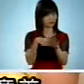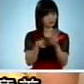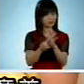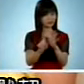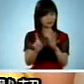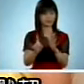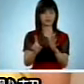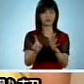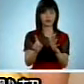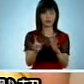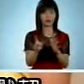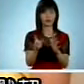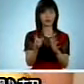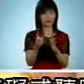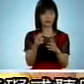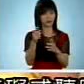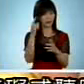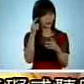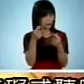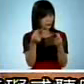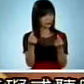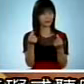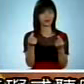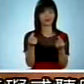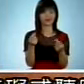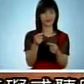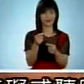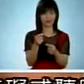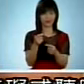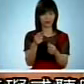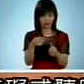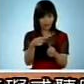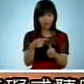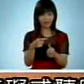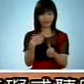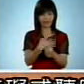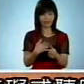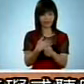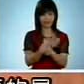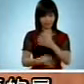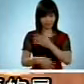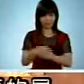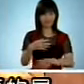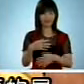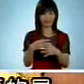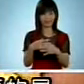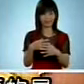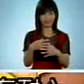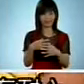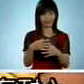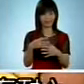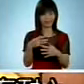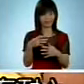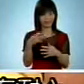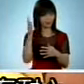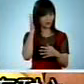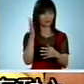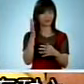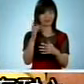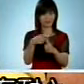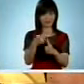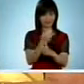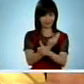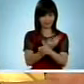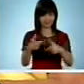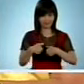表什么意义，就变成要有默契。其实教所谓身心障碍或听障，我觉得最重要的是教练第一个要有耐